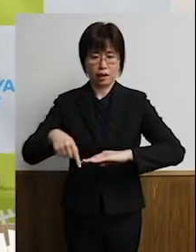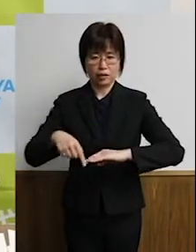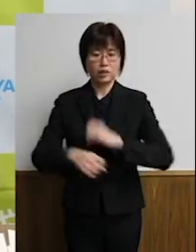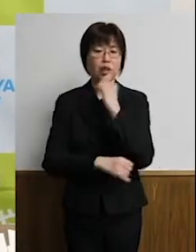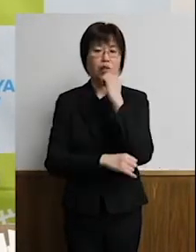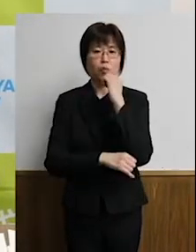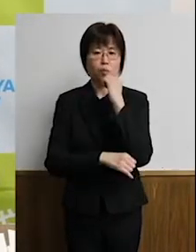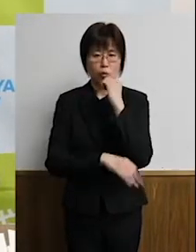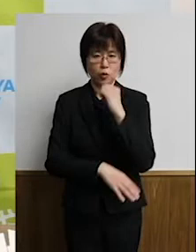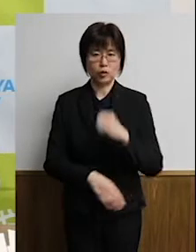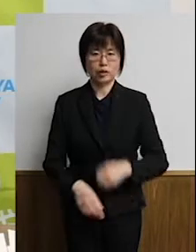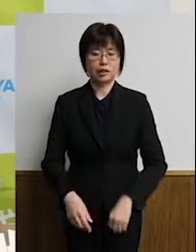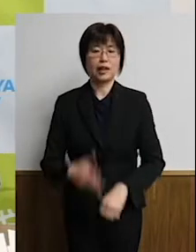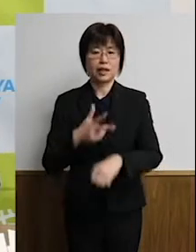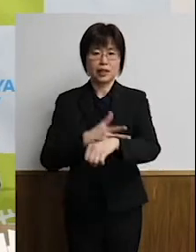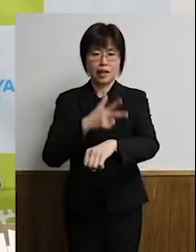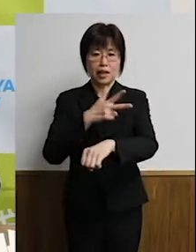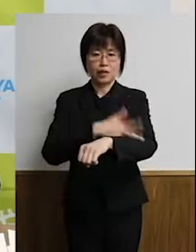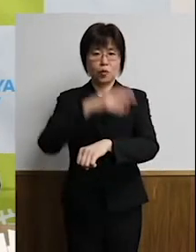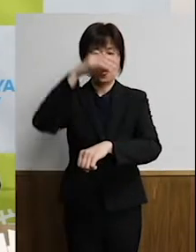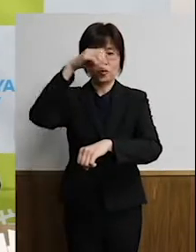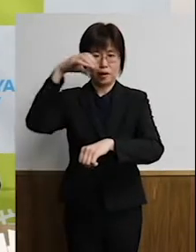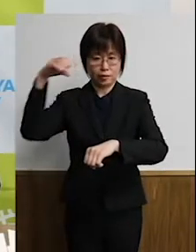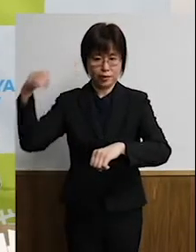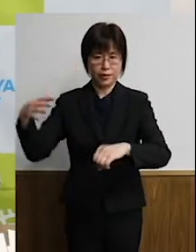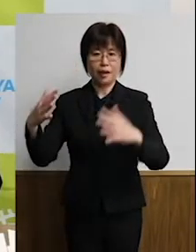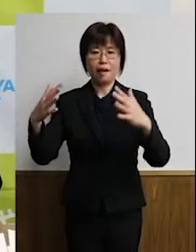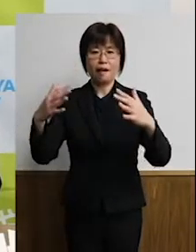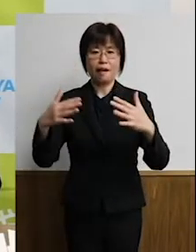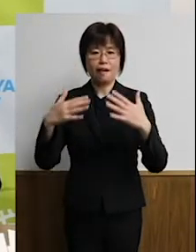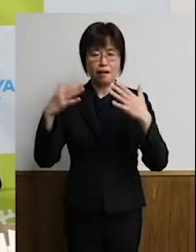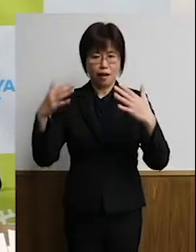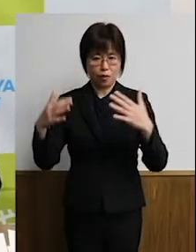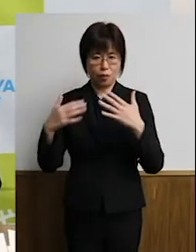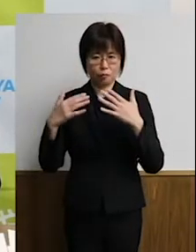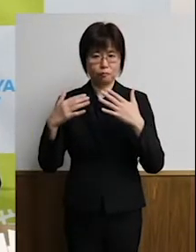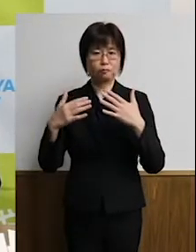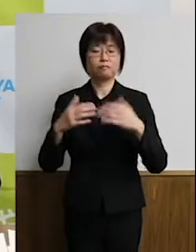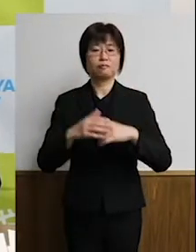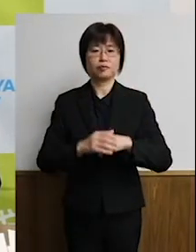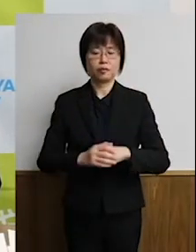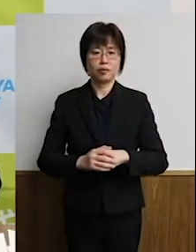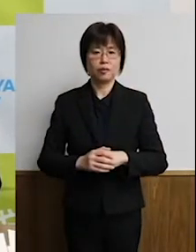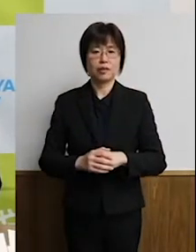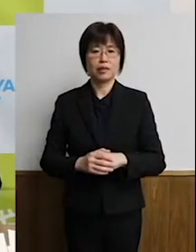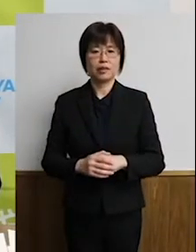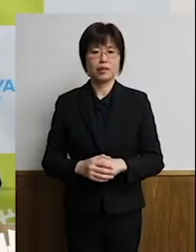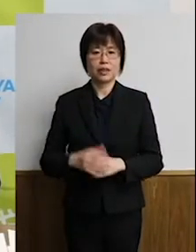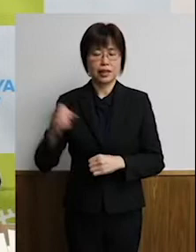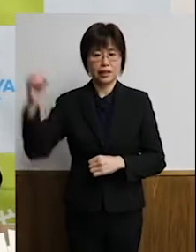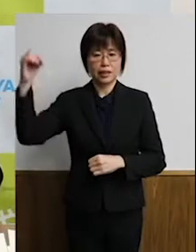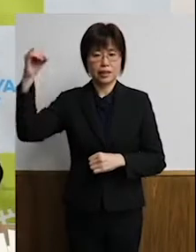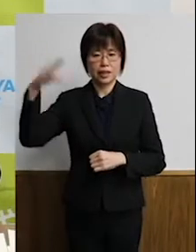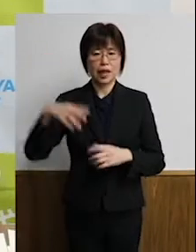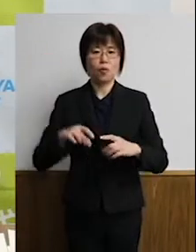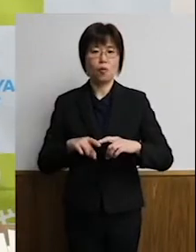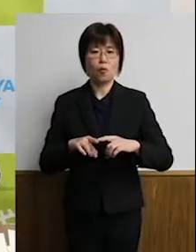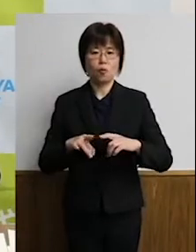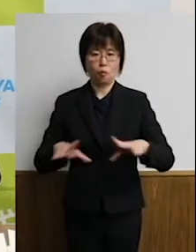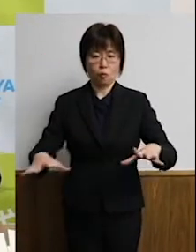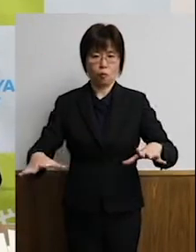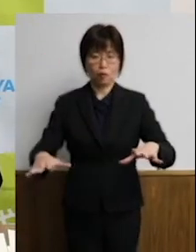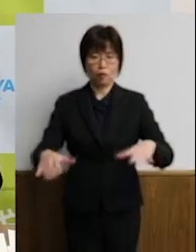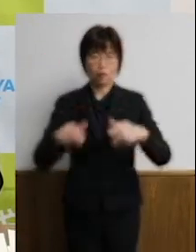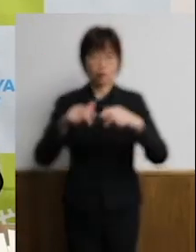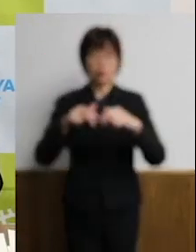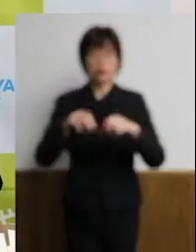づき、庁舎の照明や空調を高効率な機器へ更新し、太